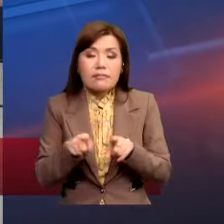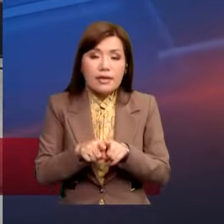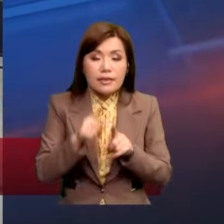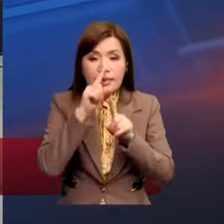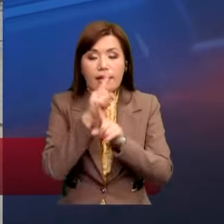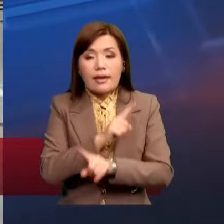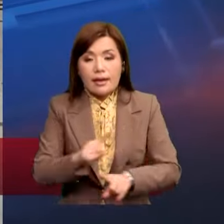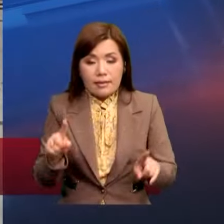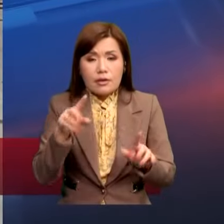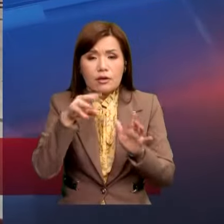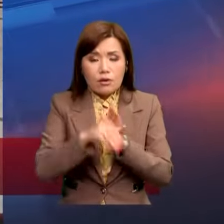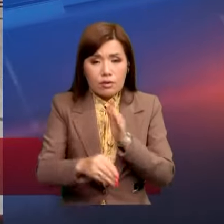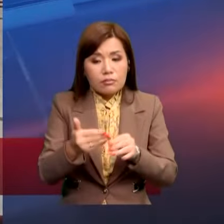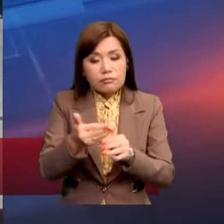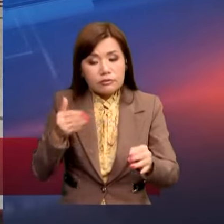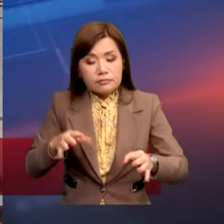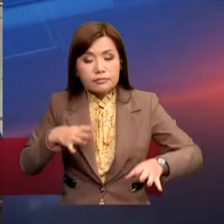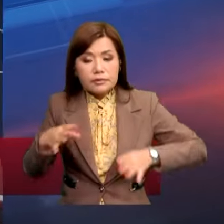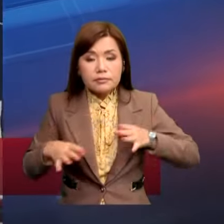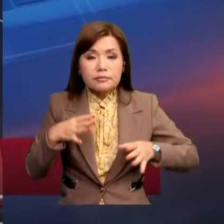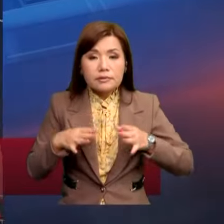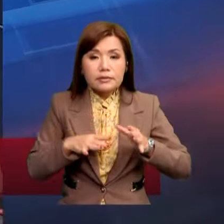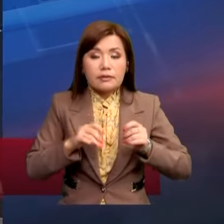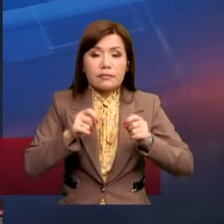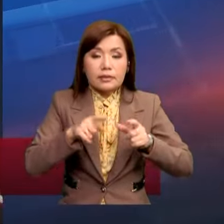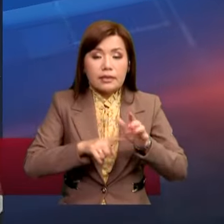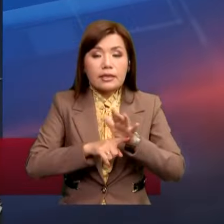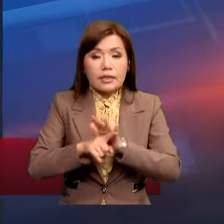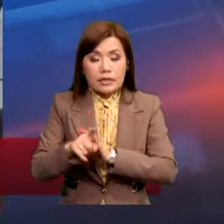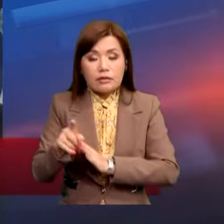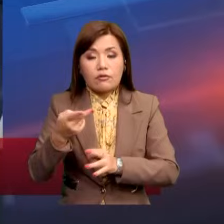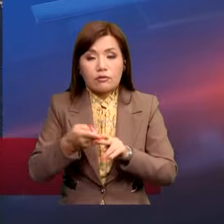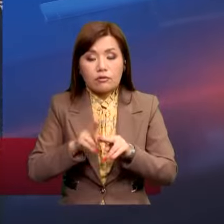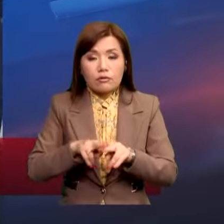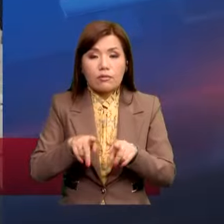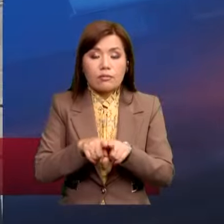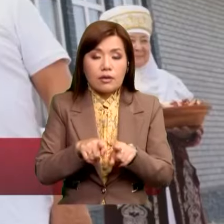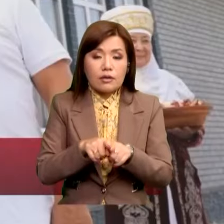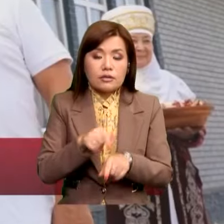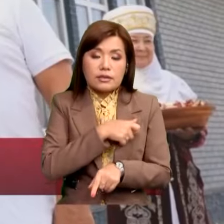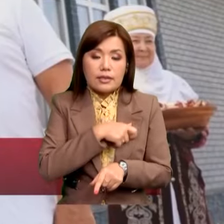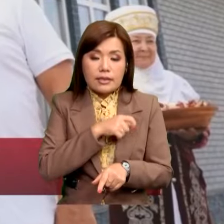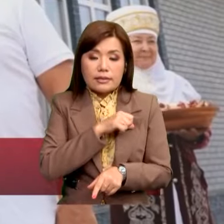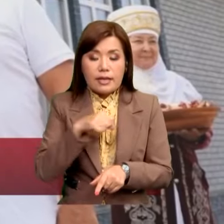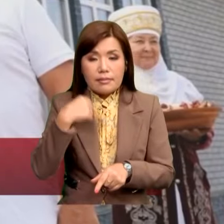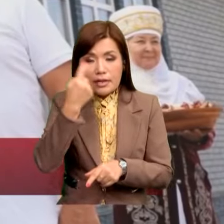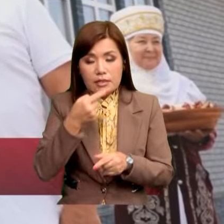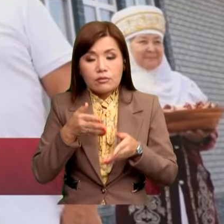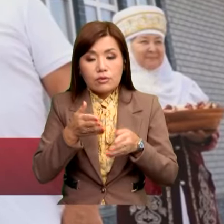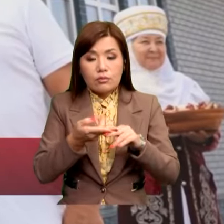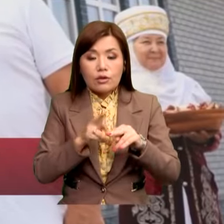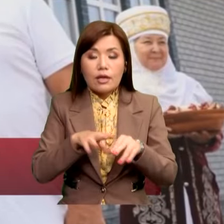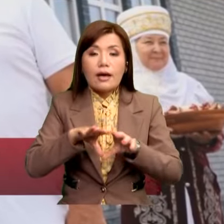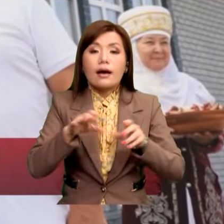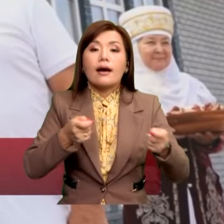комментаторов, это часть авторской тренировки для разогрева спортсмена, разработанной лично тренером Демио. Поводов для радости немало.